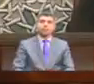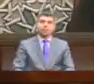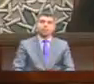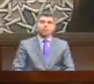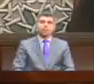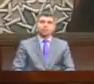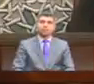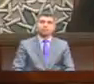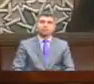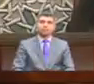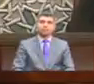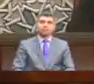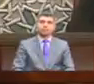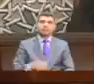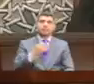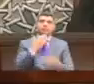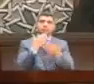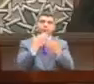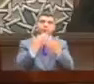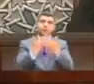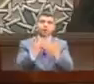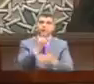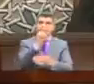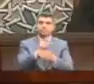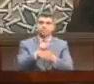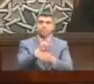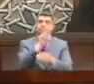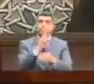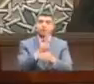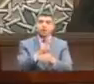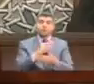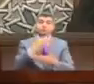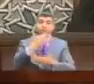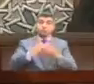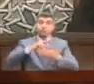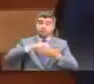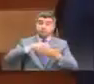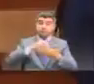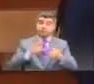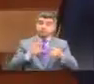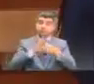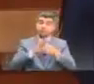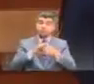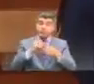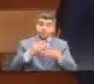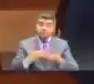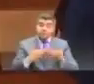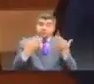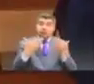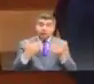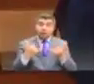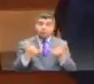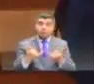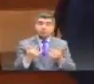مشكورين شكرا لكم سيد النائب المحترم الاتفاقيه اللي كتكلم عليها هذا الصباح فقط كنت في